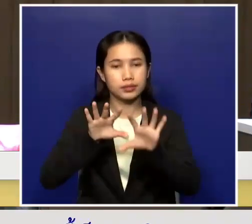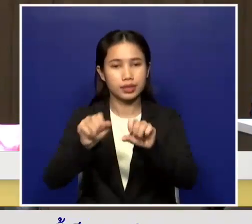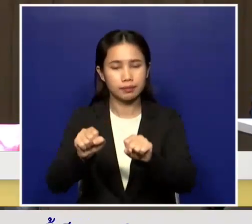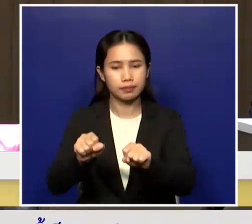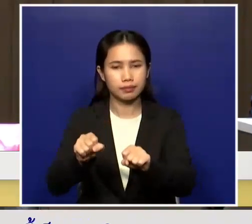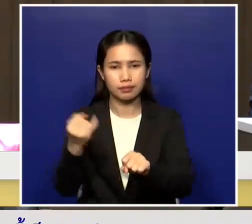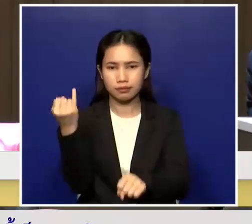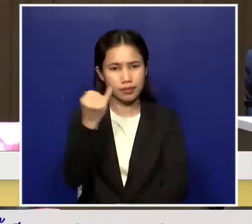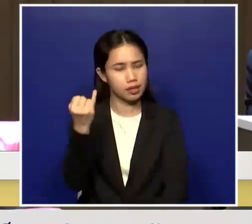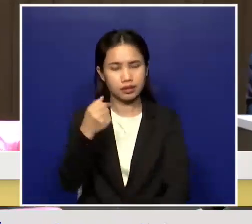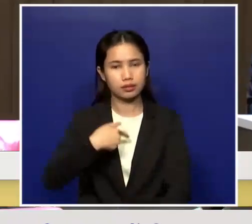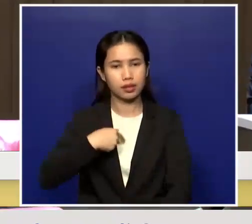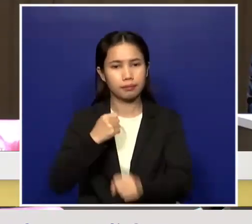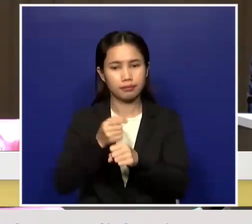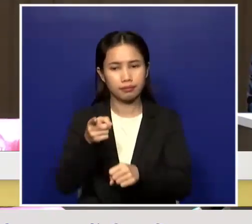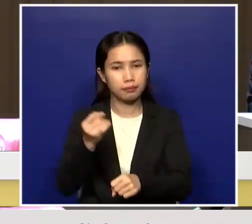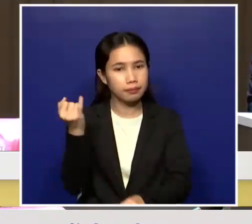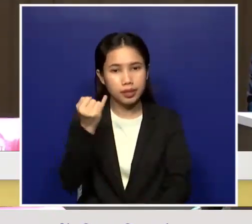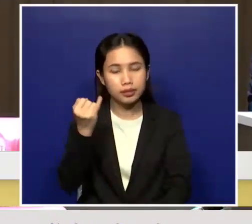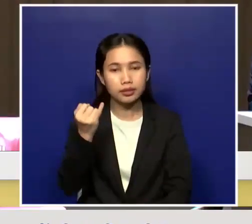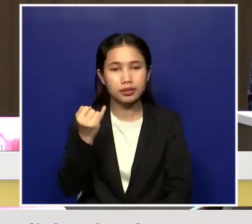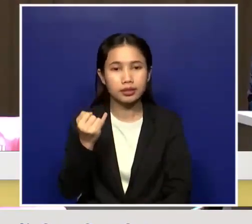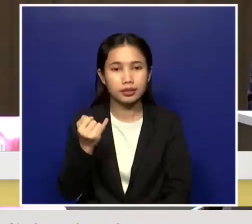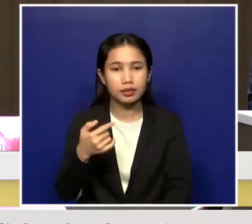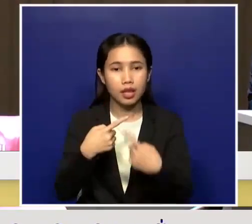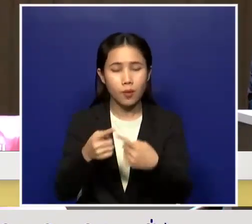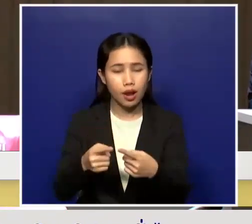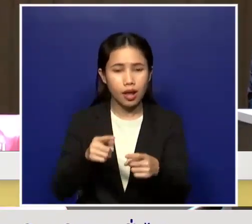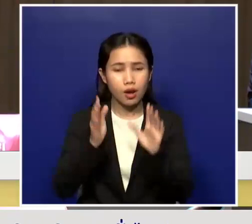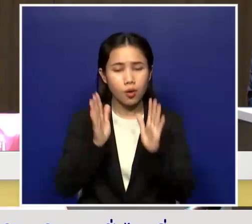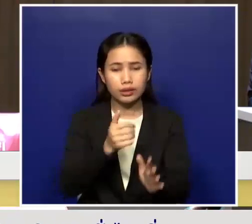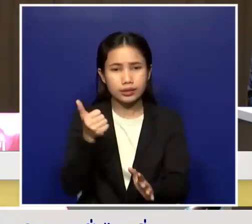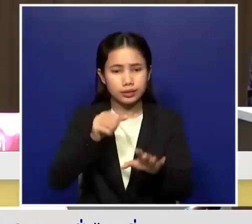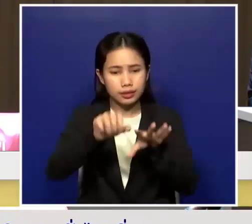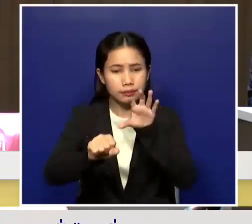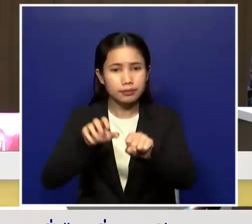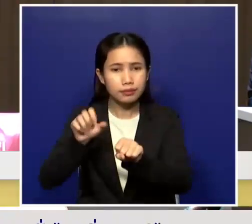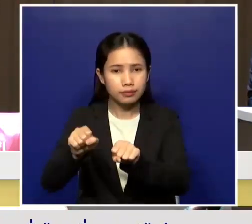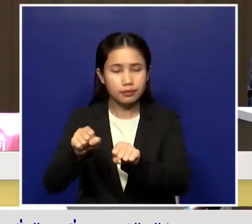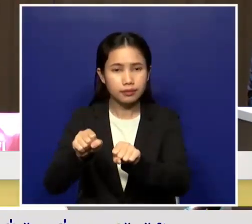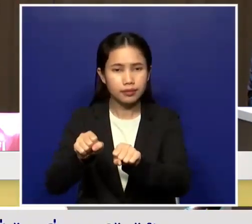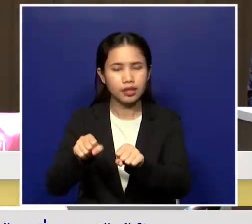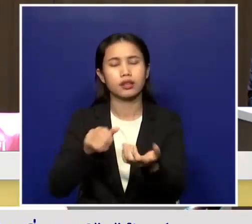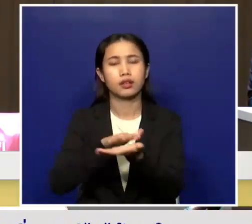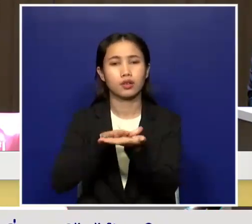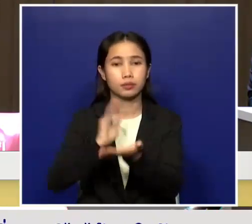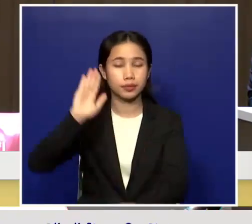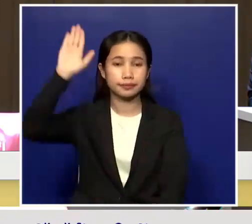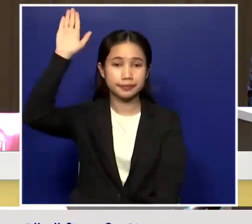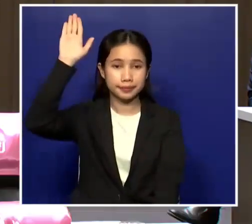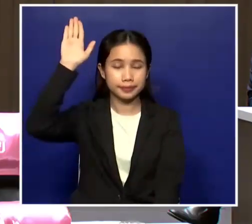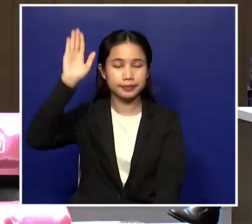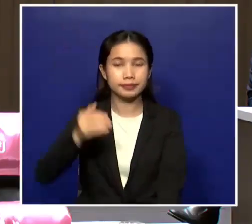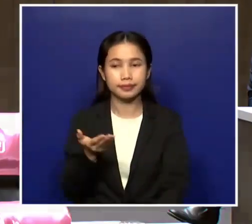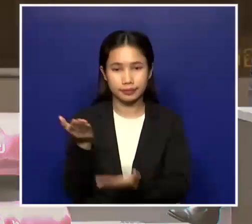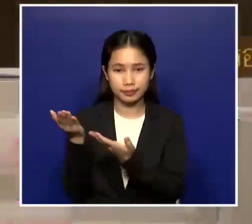ท่านประยุทธ์กำลังทำอยู่และด้วยการไล่จับกุมคุมขัง ท่านประธานครับ ครับ ผมขอประท้วงครับ ครับผมเชิญ